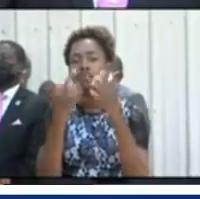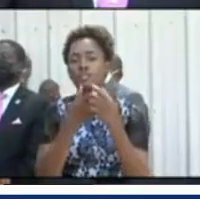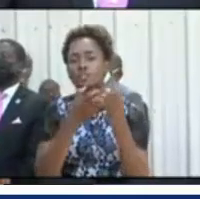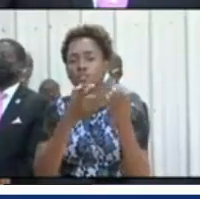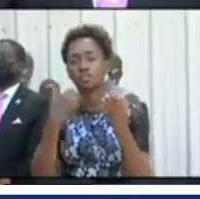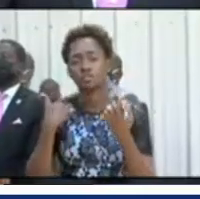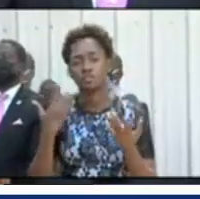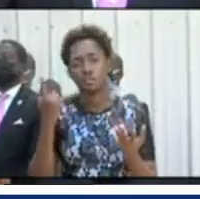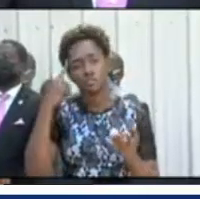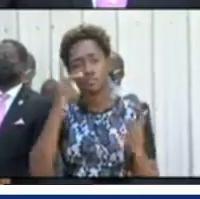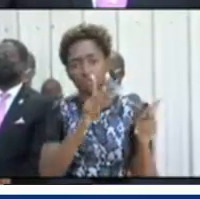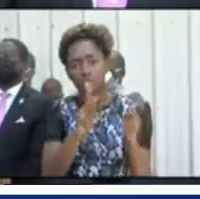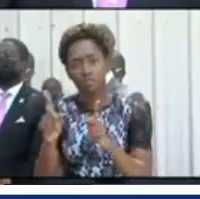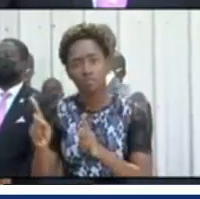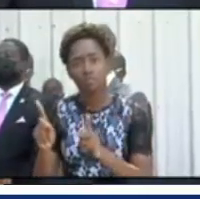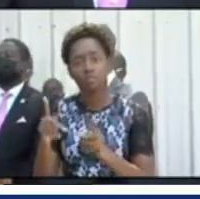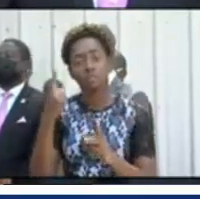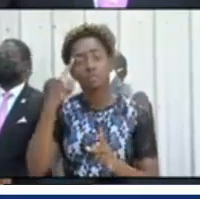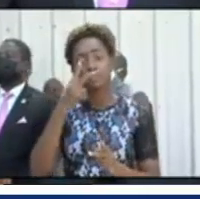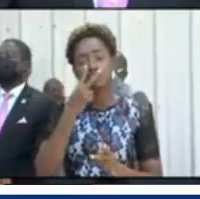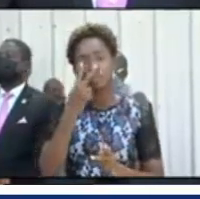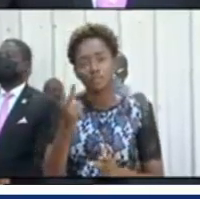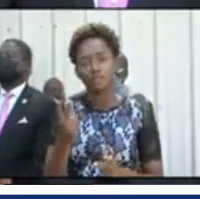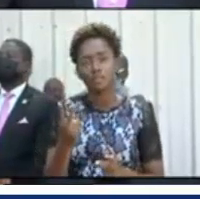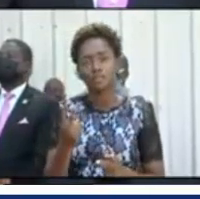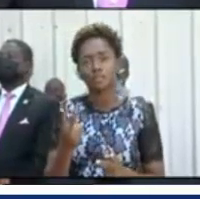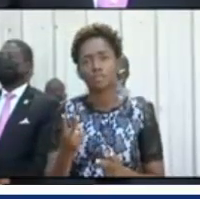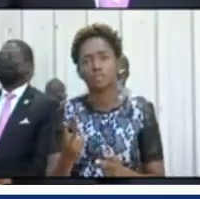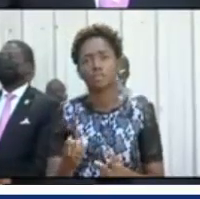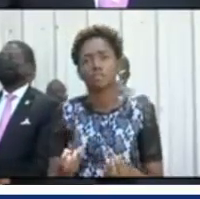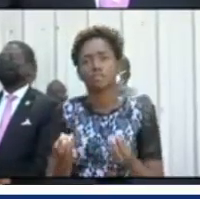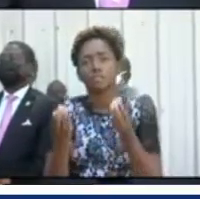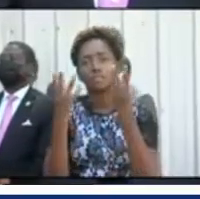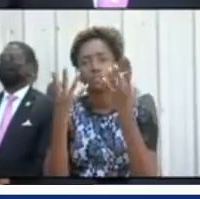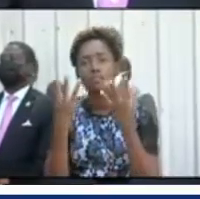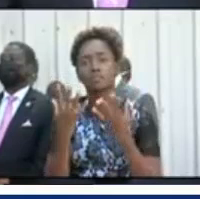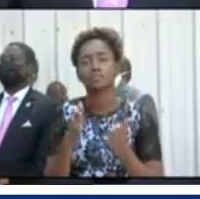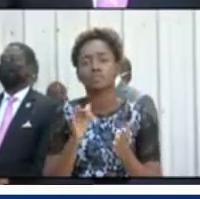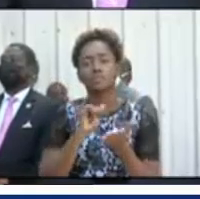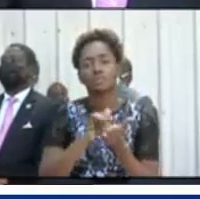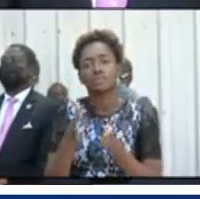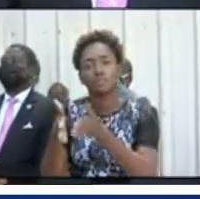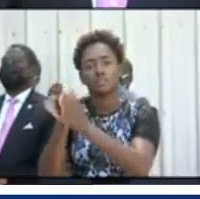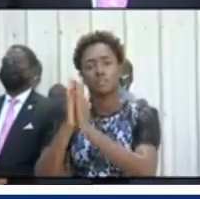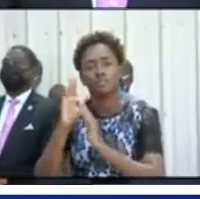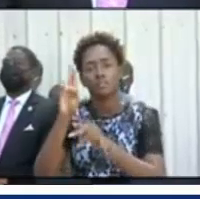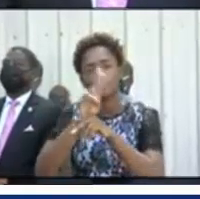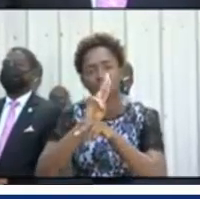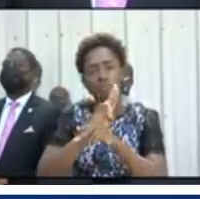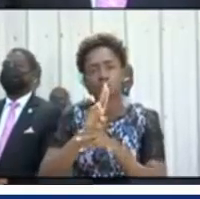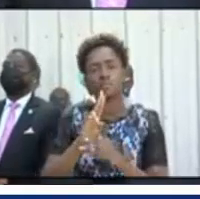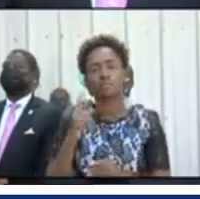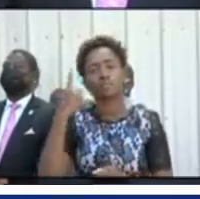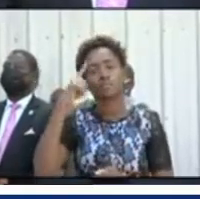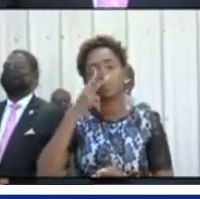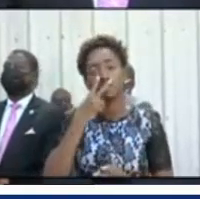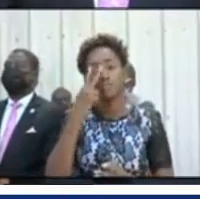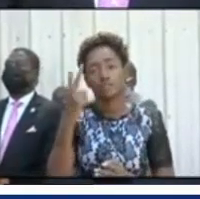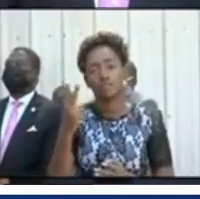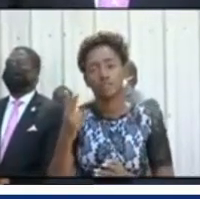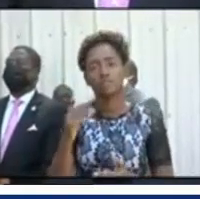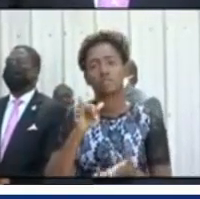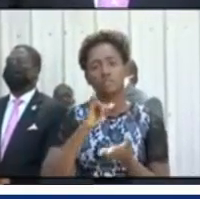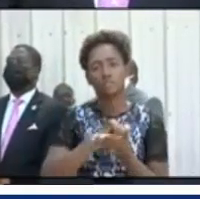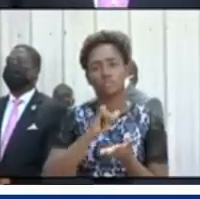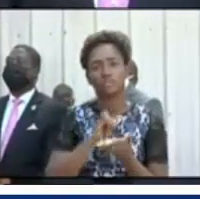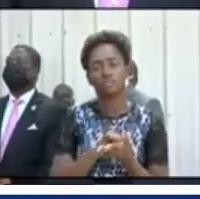entre pour nous quantité munitions que vous commandez yo avec utilisation yo pour nous garder est-ce que ça